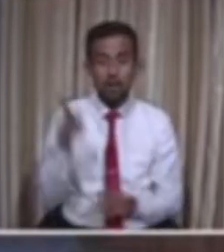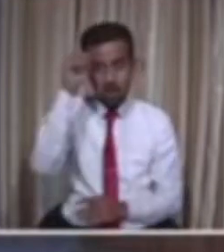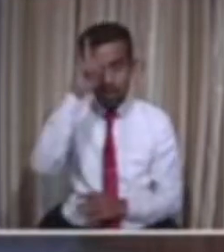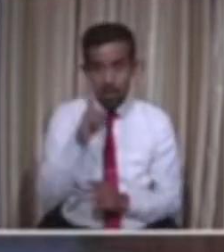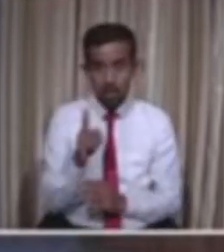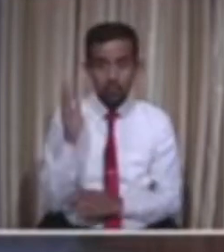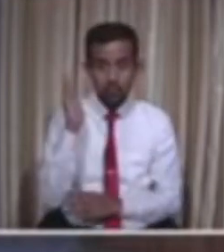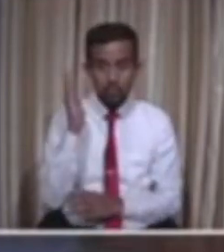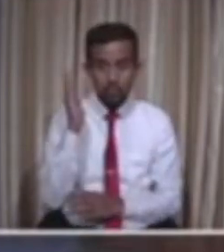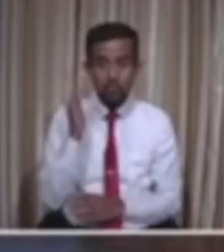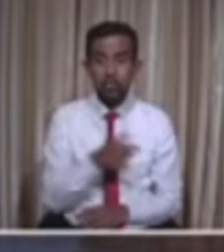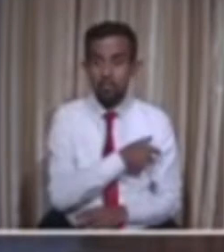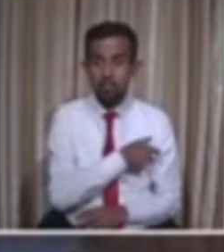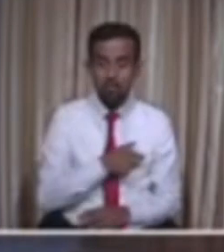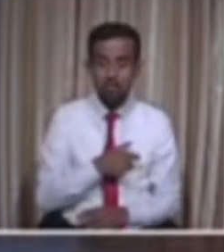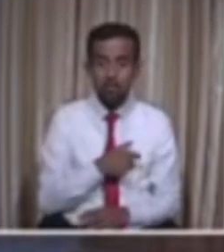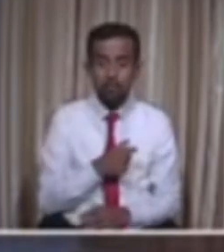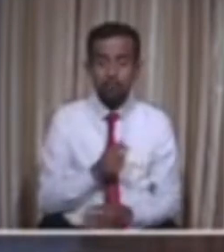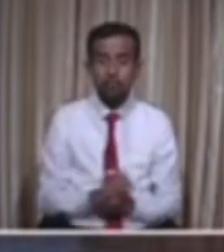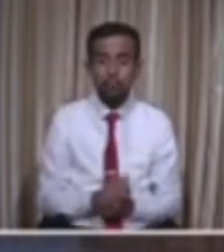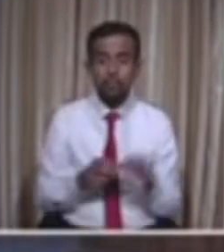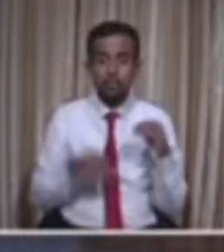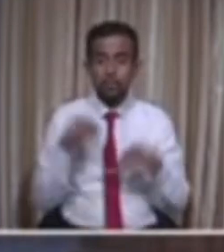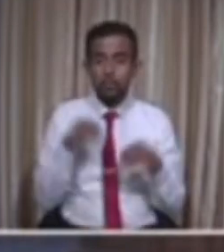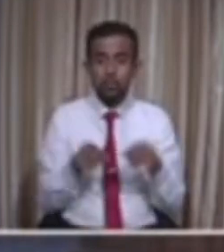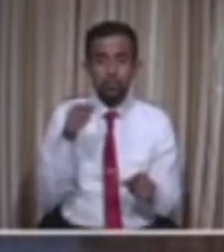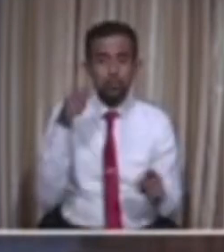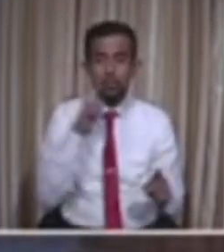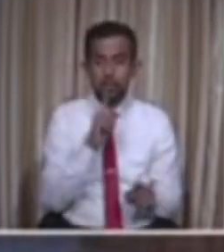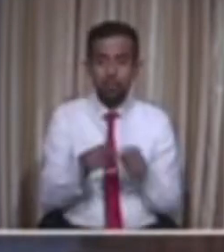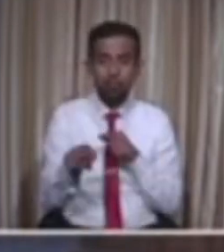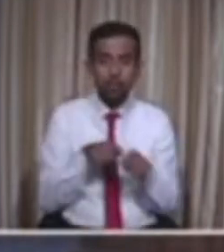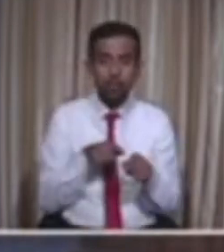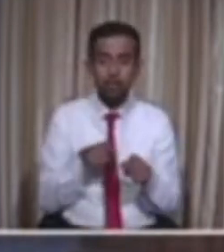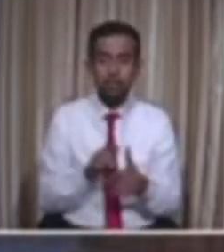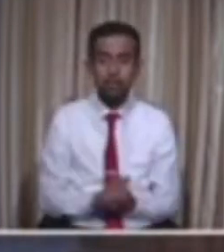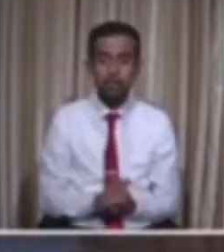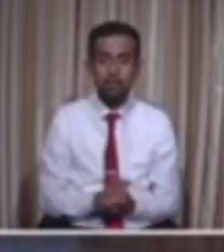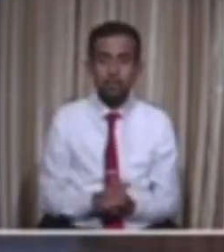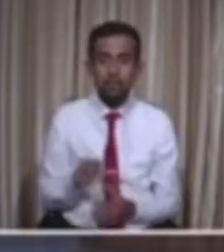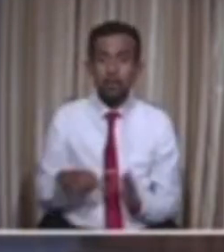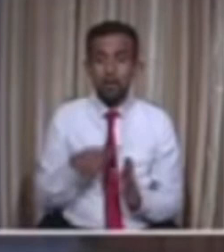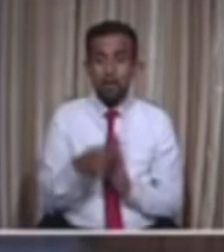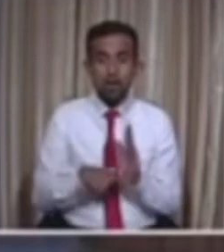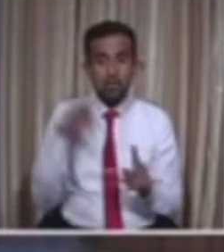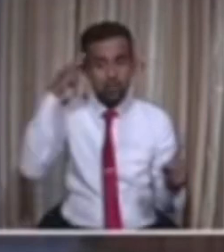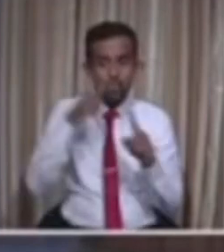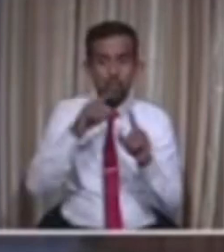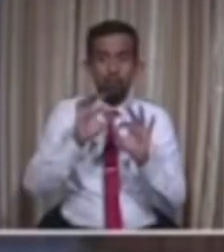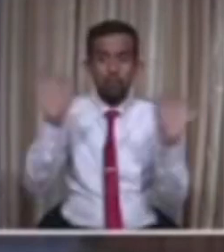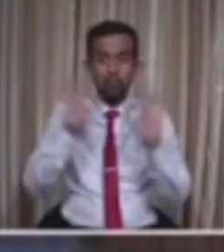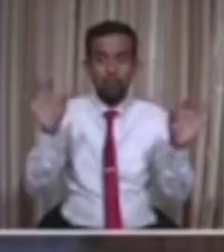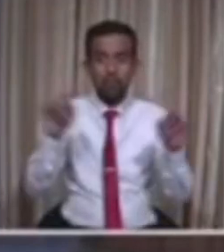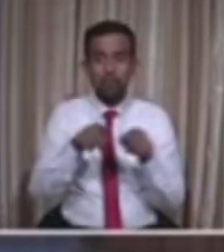රටේ ආගමික නායකයන් දේශපාලකයෝ ගැන කියනවා වගේම මේ රට ගැන නිවේදන නිකුත් කරනවා